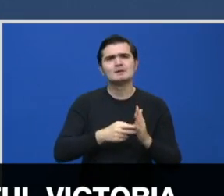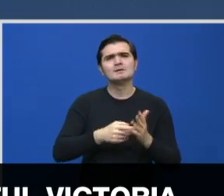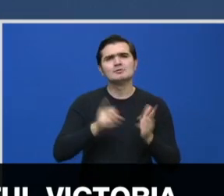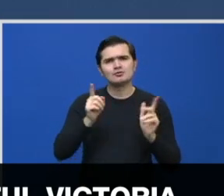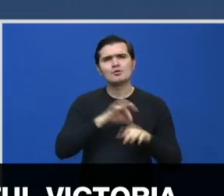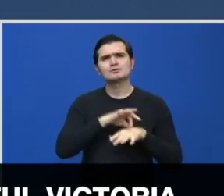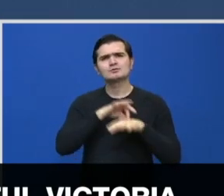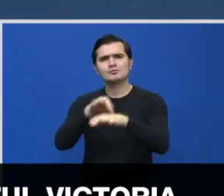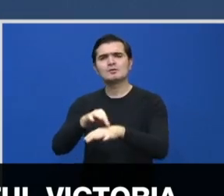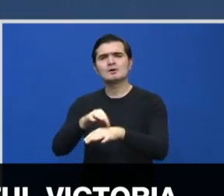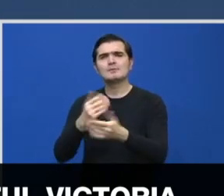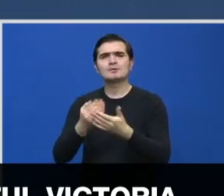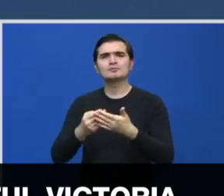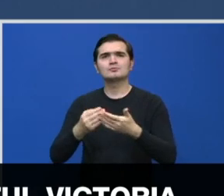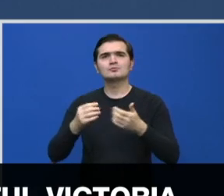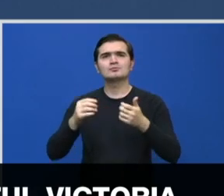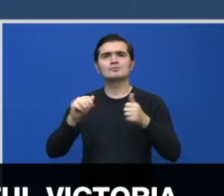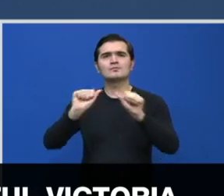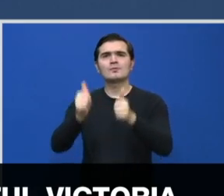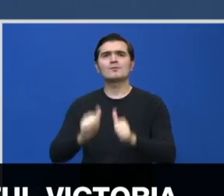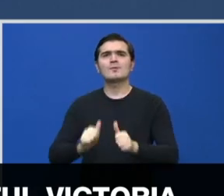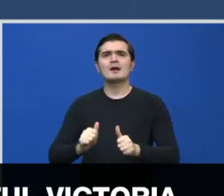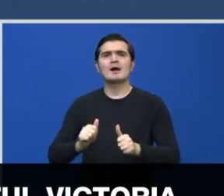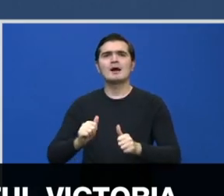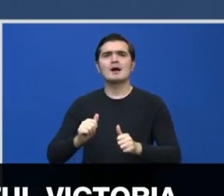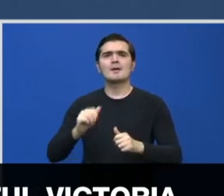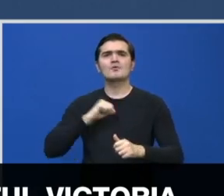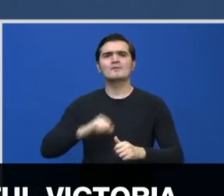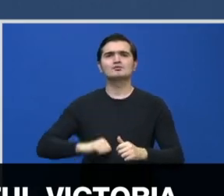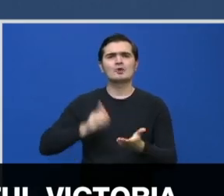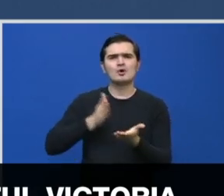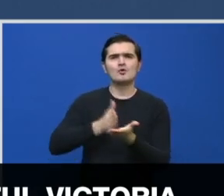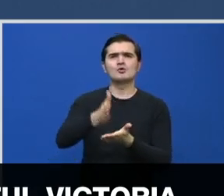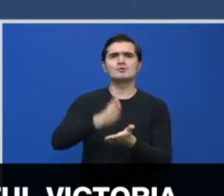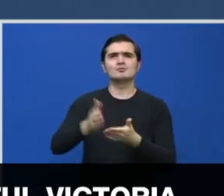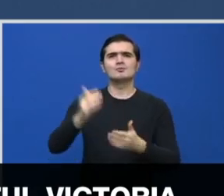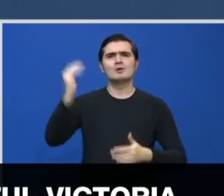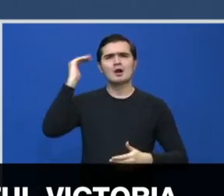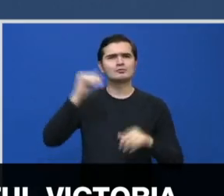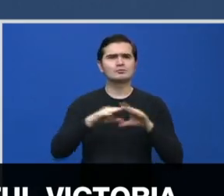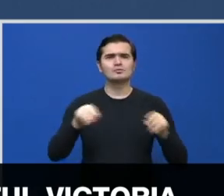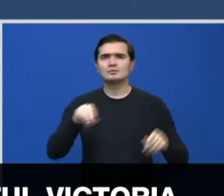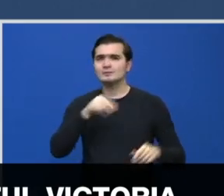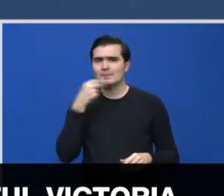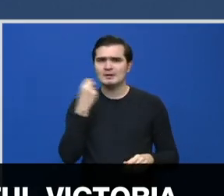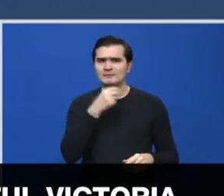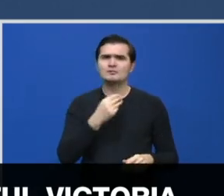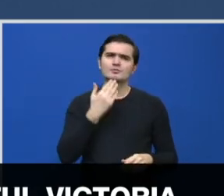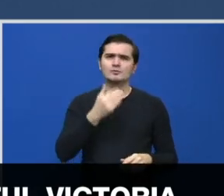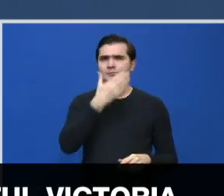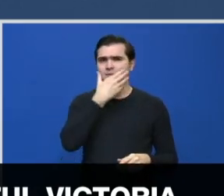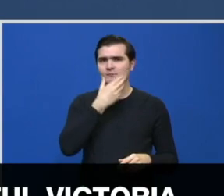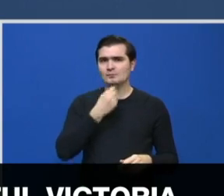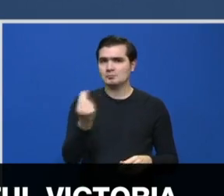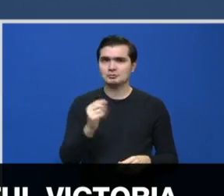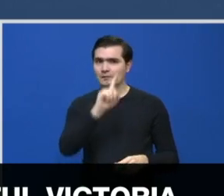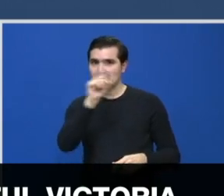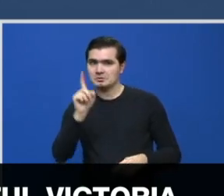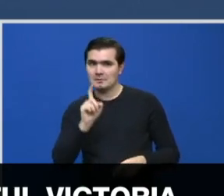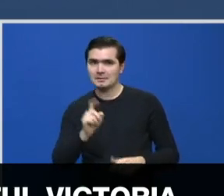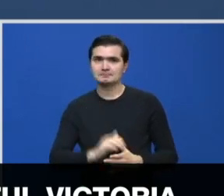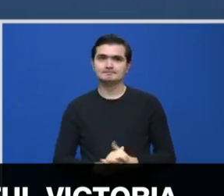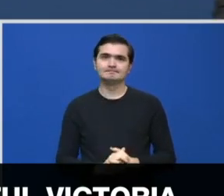în formarea profesională continuă a adulților multe beneficii. Vă mulțumesc frumos dacă sunt întrebări.